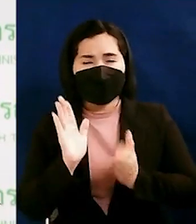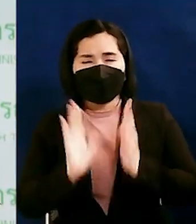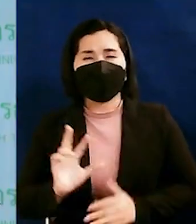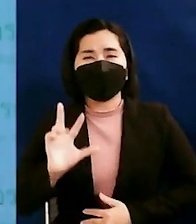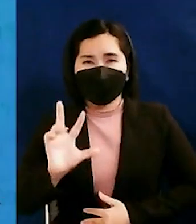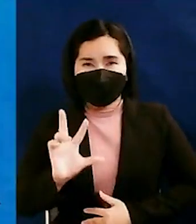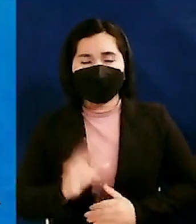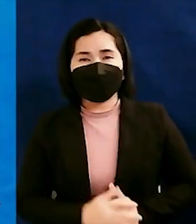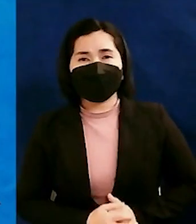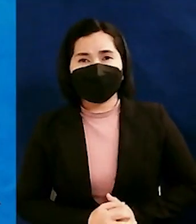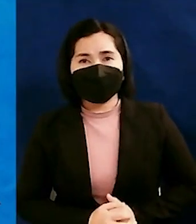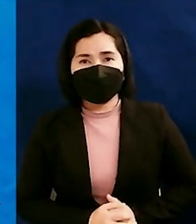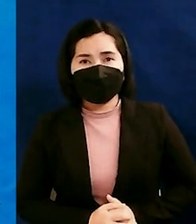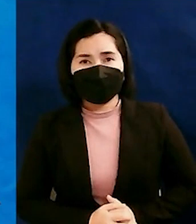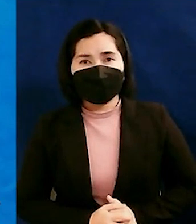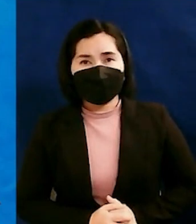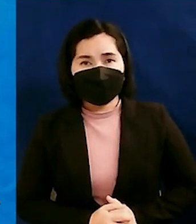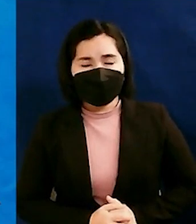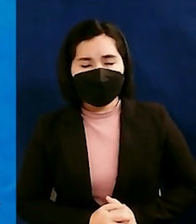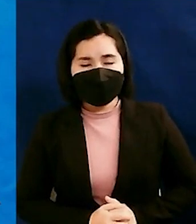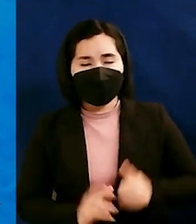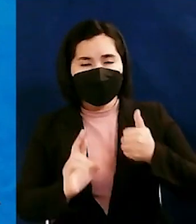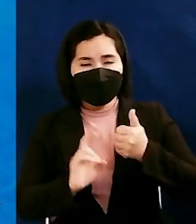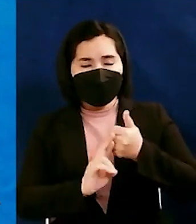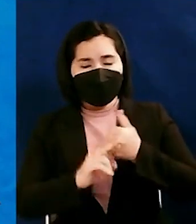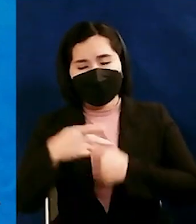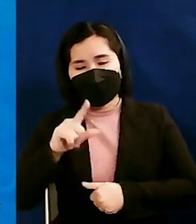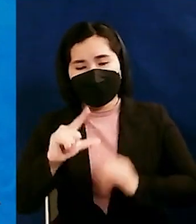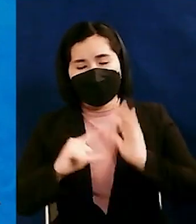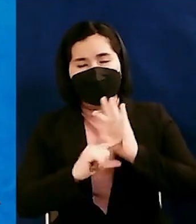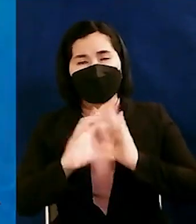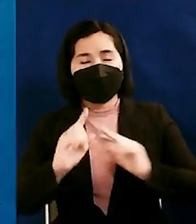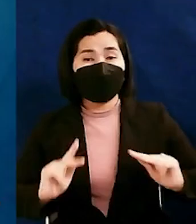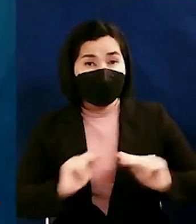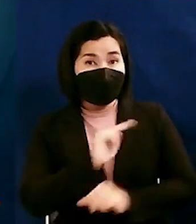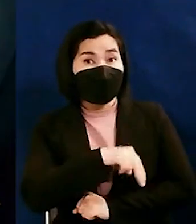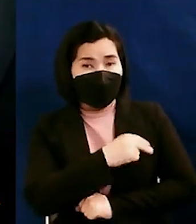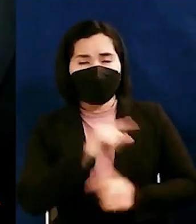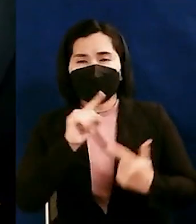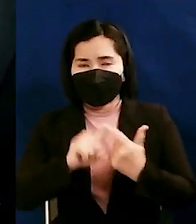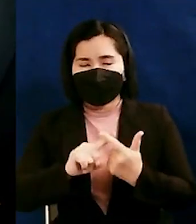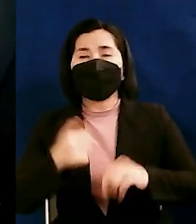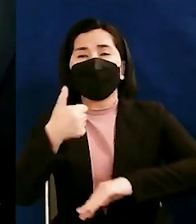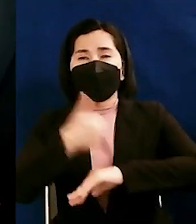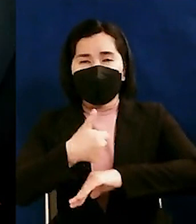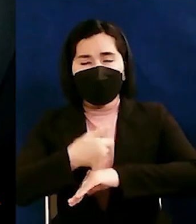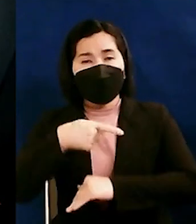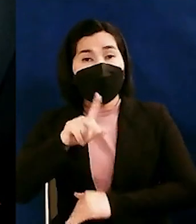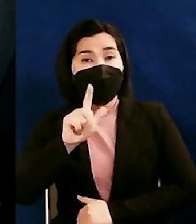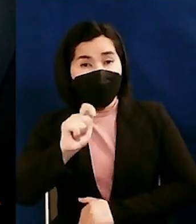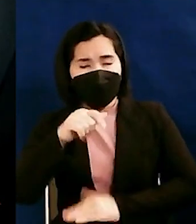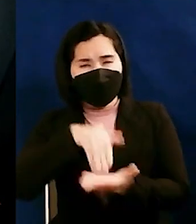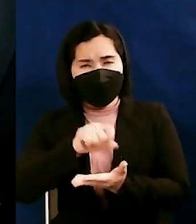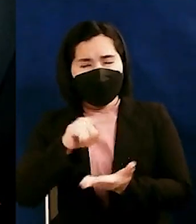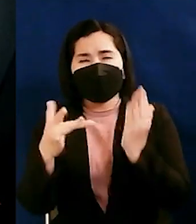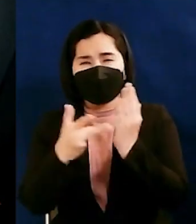ติหัตยากรรองปลัดกระทรวงสาธารณสุขนายแพทย์อนันต์กนกสินผู้อำนวยการศูนย์เทคโนโลยีสารสน